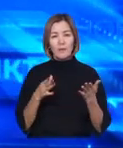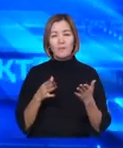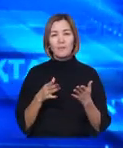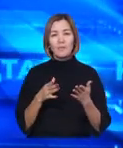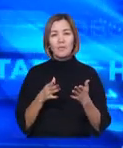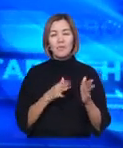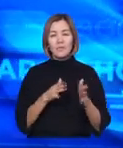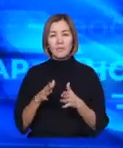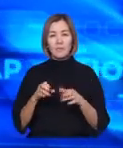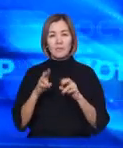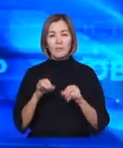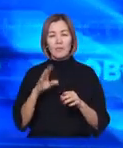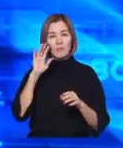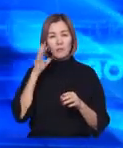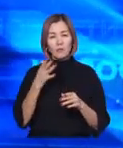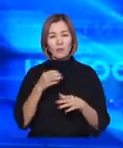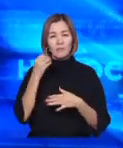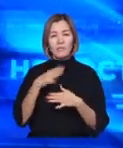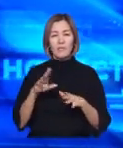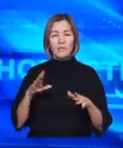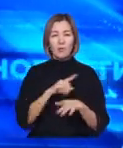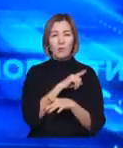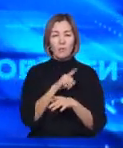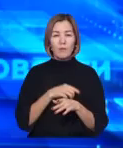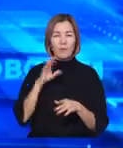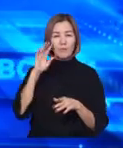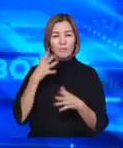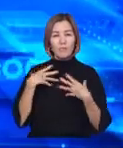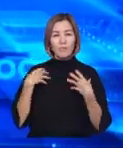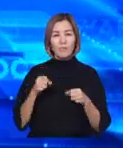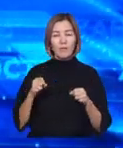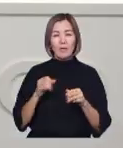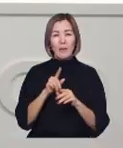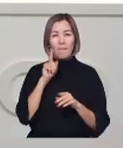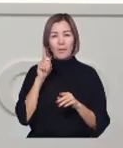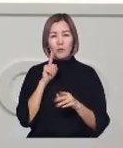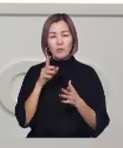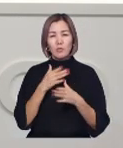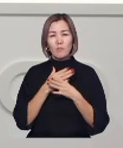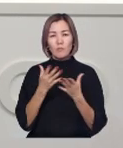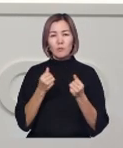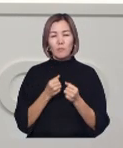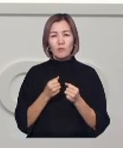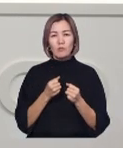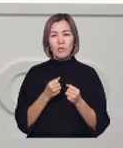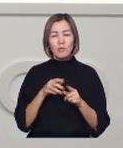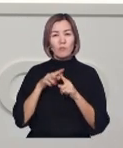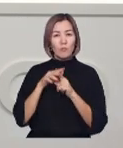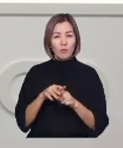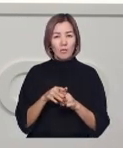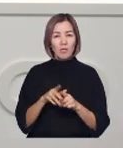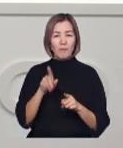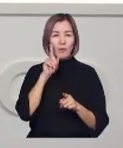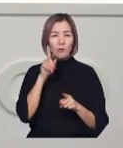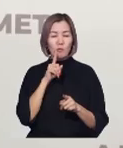системной работой специалистов и психологов. В Центре по укреплению психического здоровья подростков помощь получают жертвы буллинга, подростки